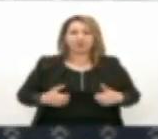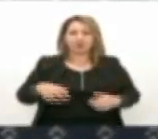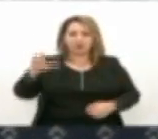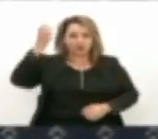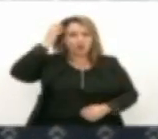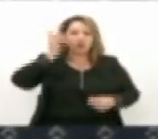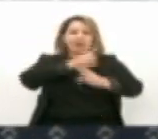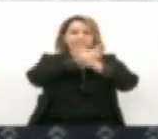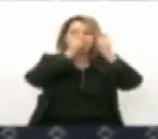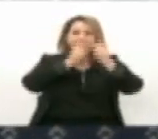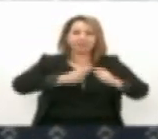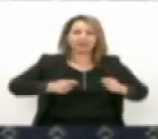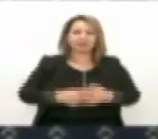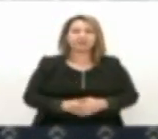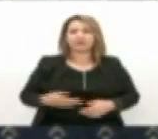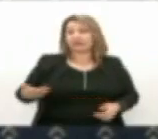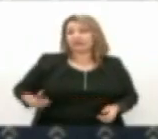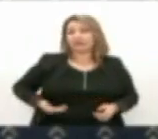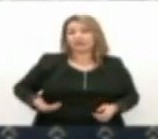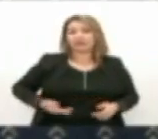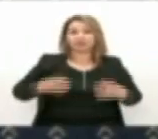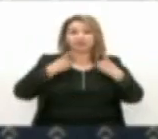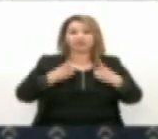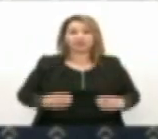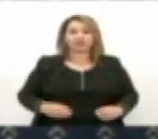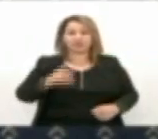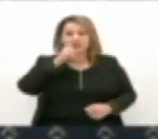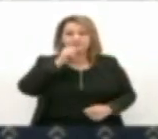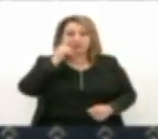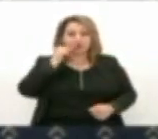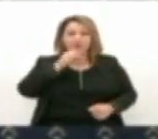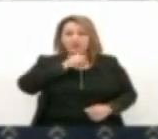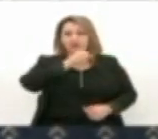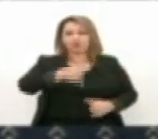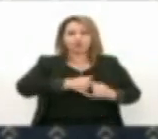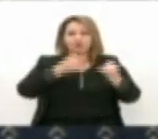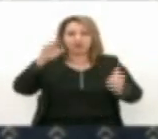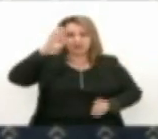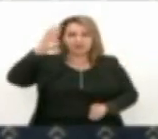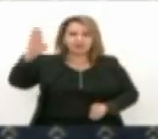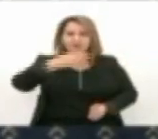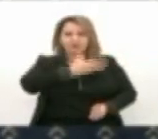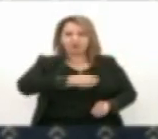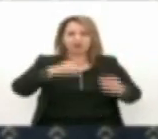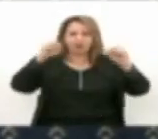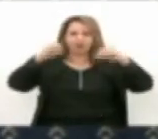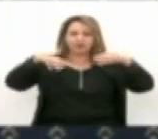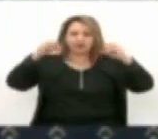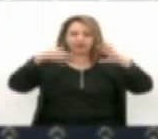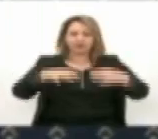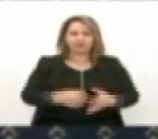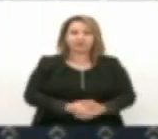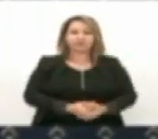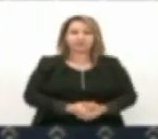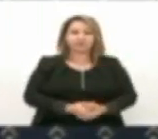المحترمون، زميلاتي زملاء النواب، أسر إعلامية، السلام عليكم ورحمة الله تعالى وبركاته.